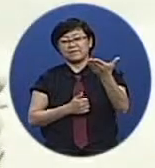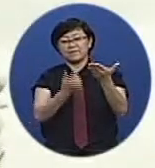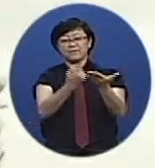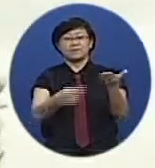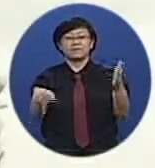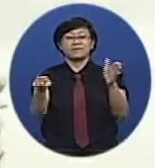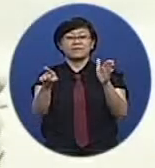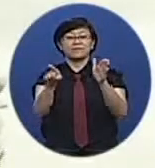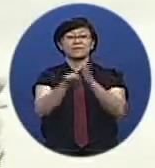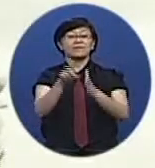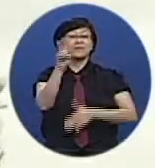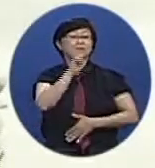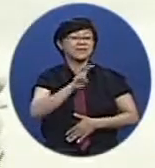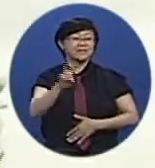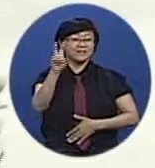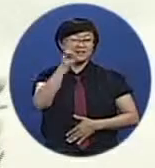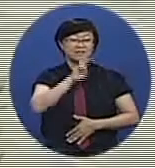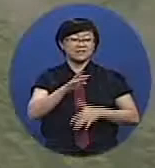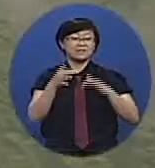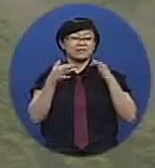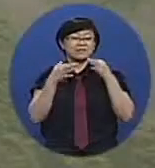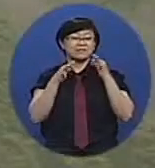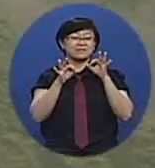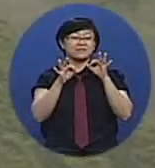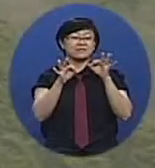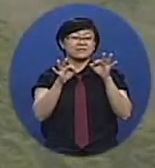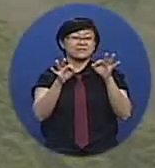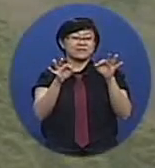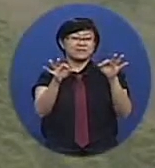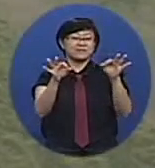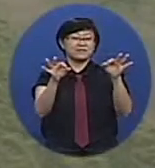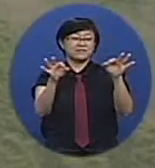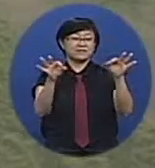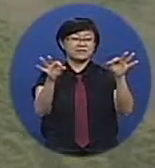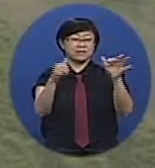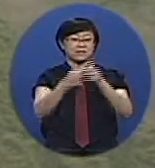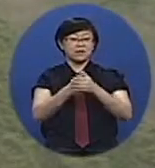그대 위해 노래하겠어.